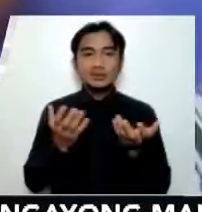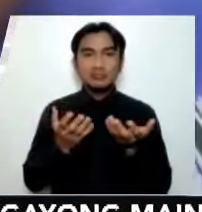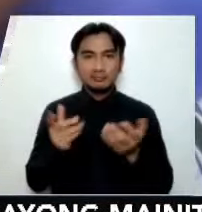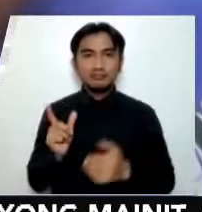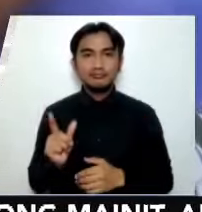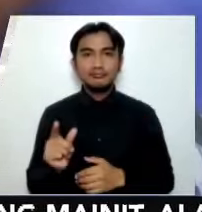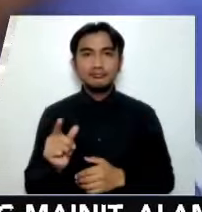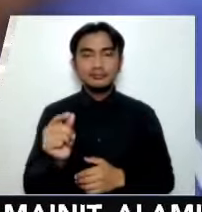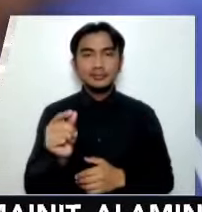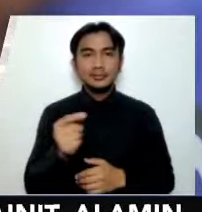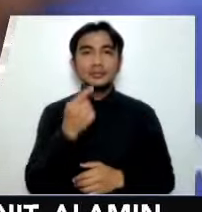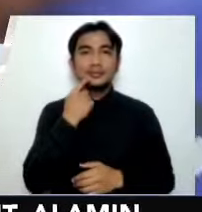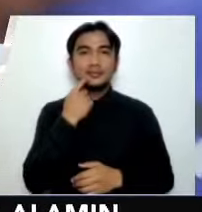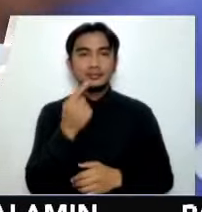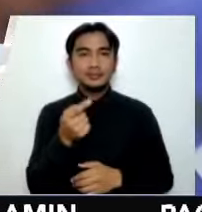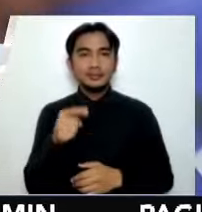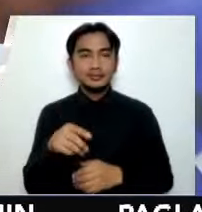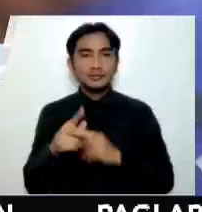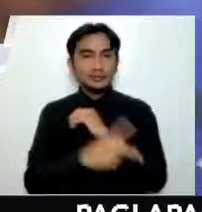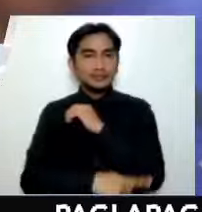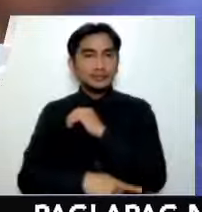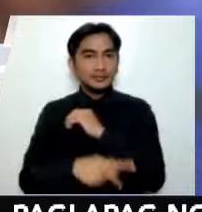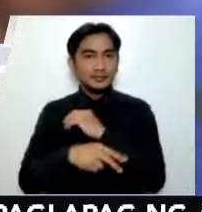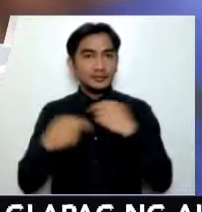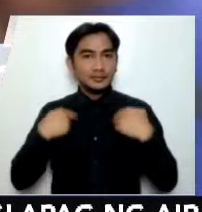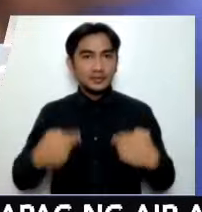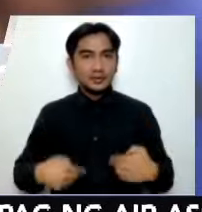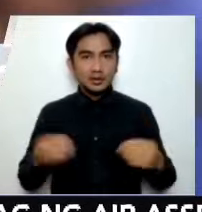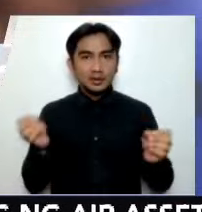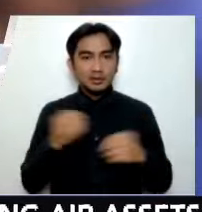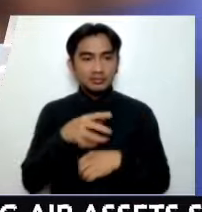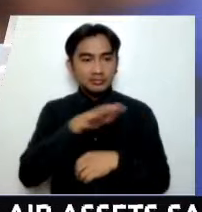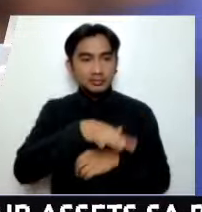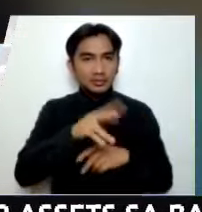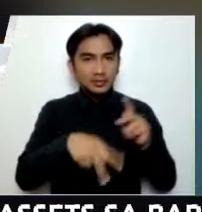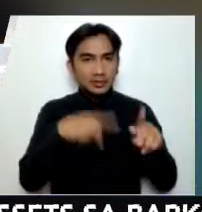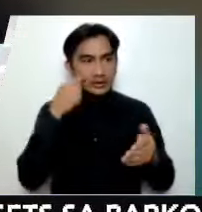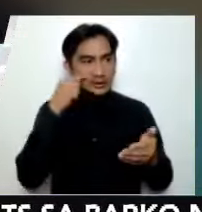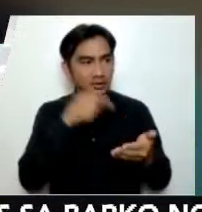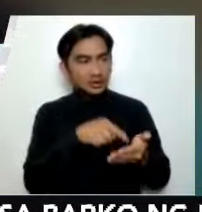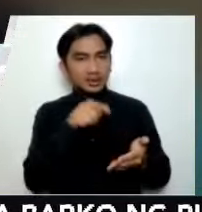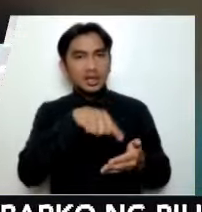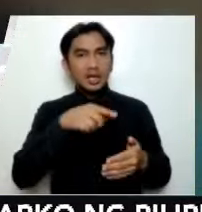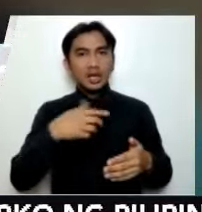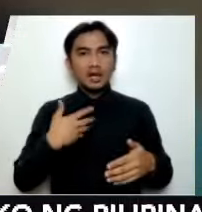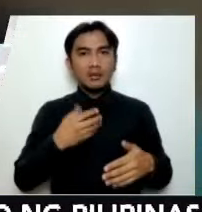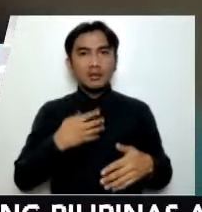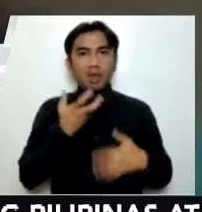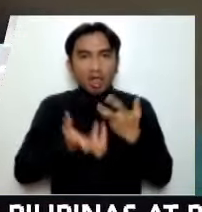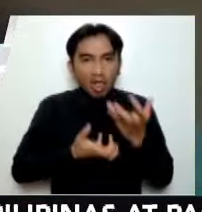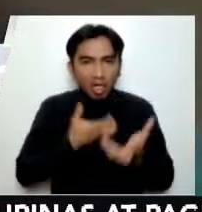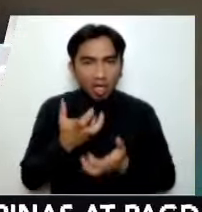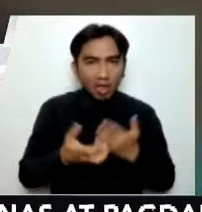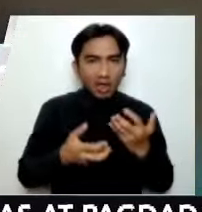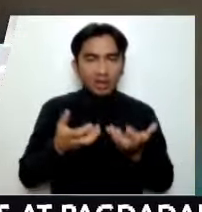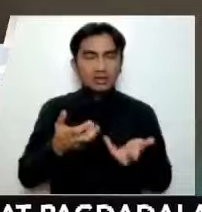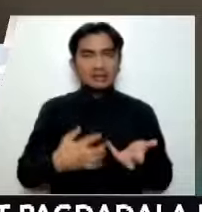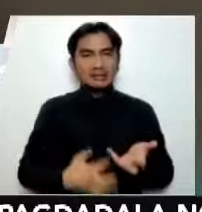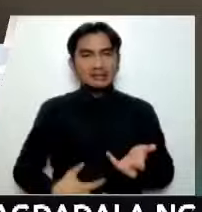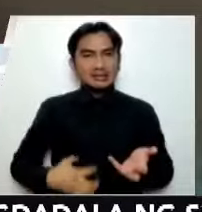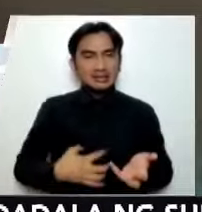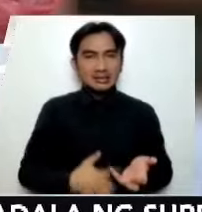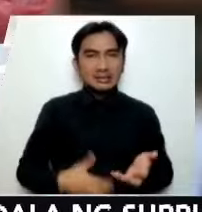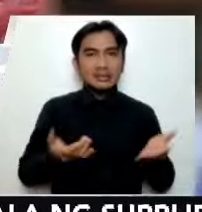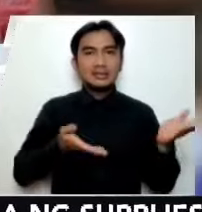integrated provincial health office sumakit ang tiyan at nagsuka ang mga biktima marami ang isinugod sa ospital